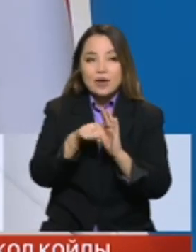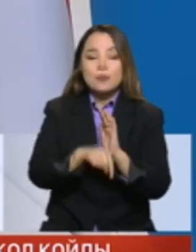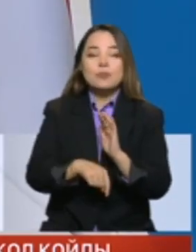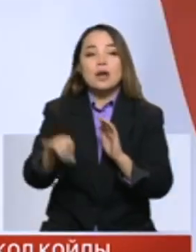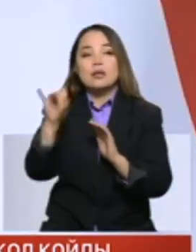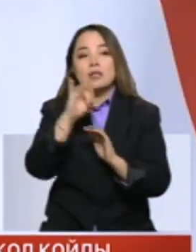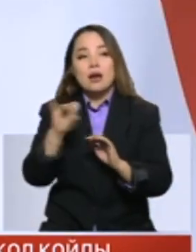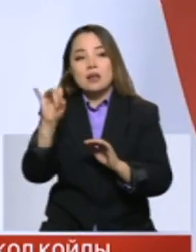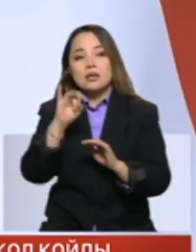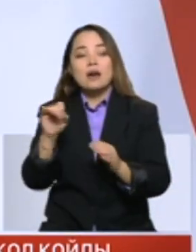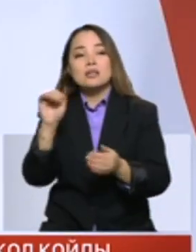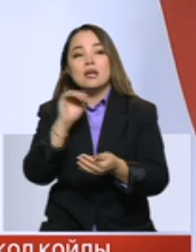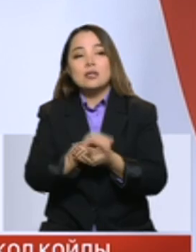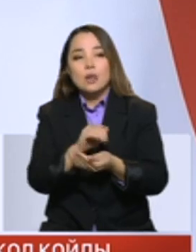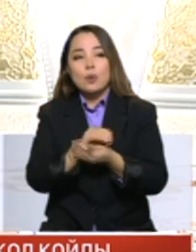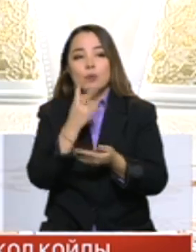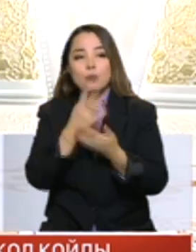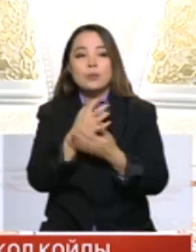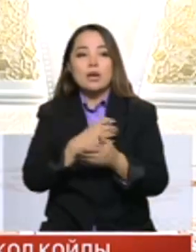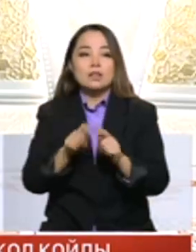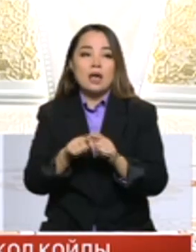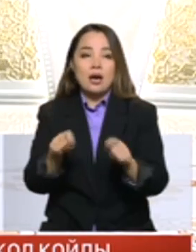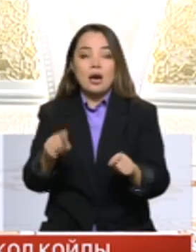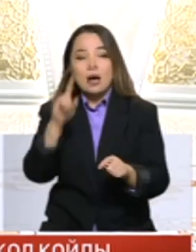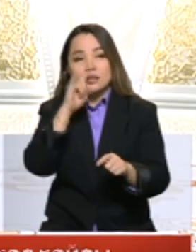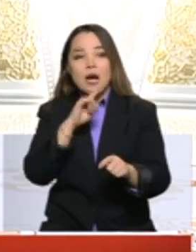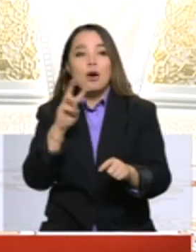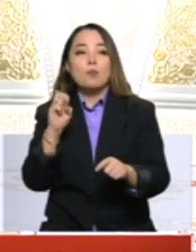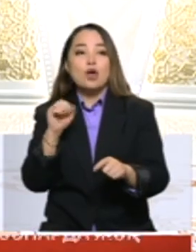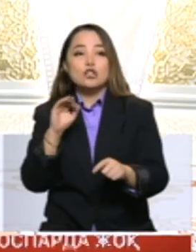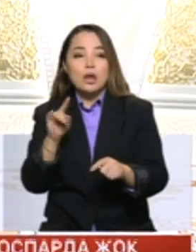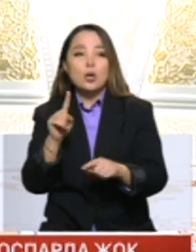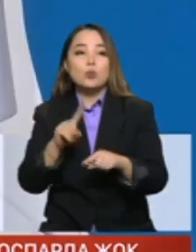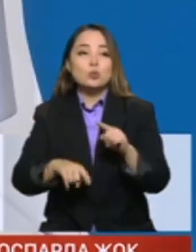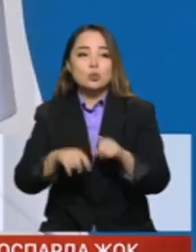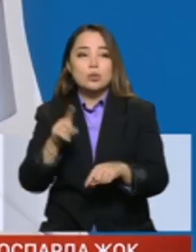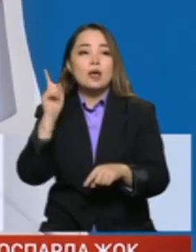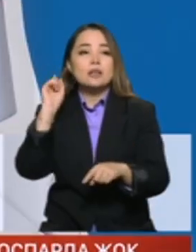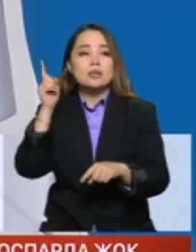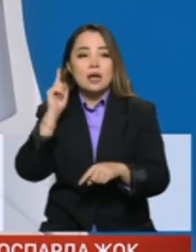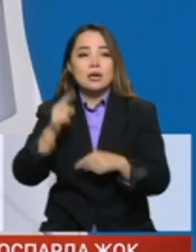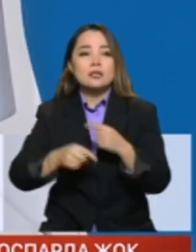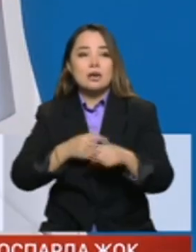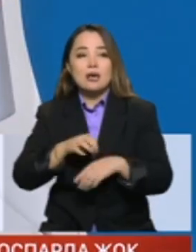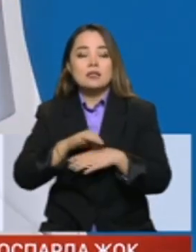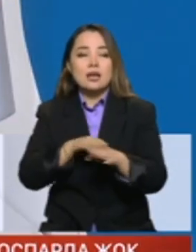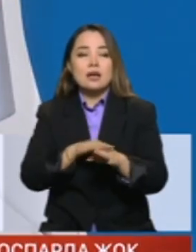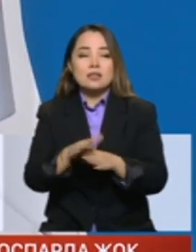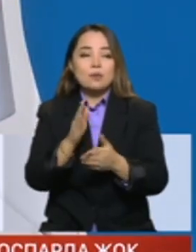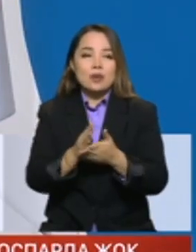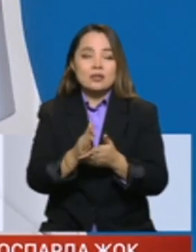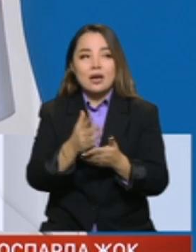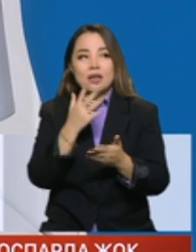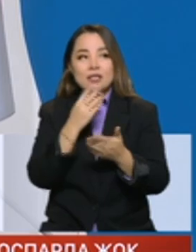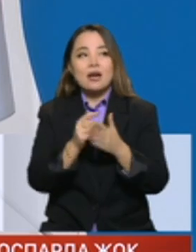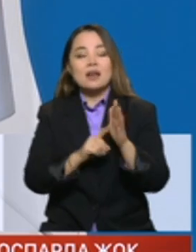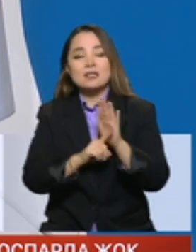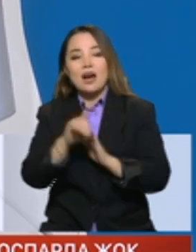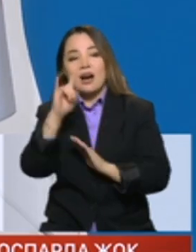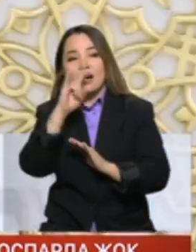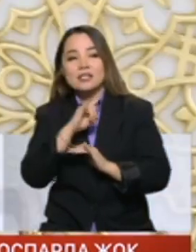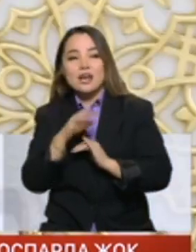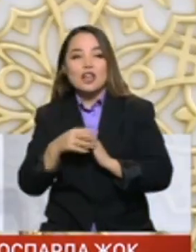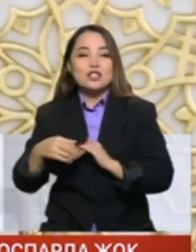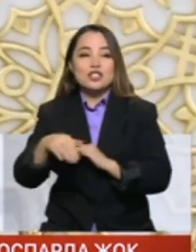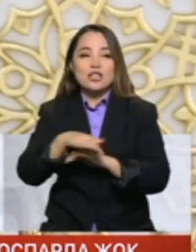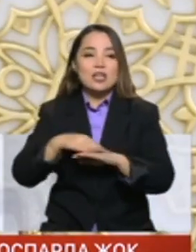бұған тарихи тамырластықта негіз бола алады. Қазақ пен мажар ежелден туыстас халықтар. Ең алдымен қазақ жеріне қош келдіңіз